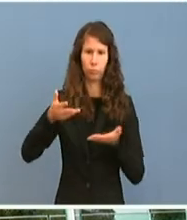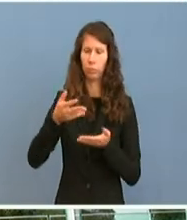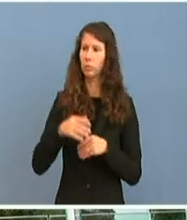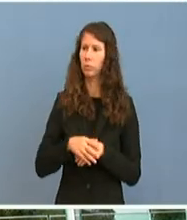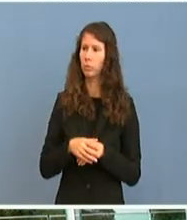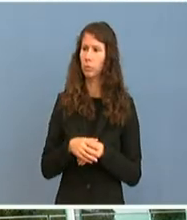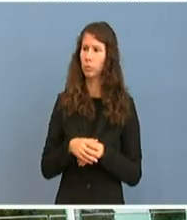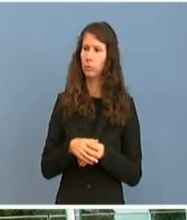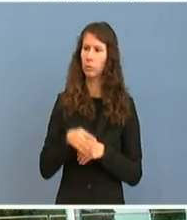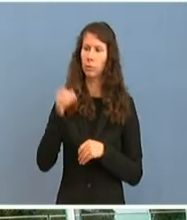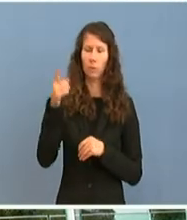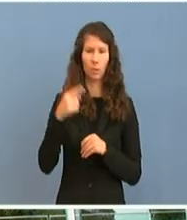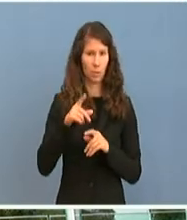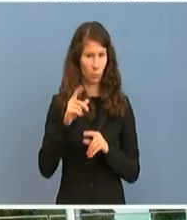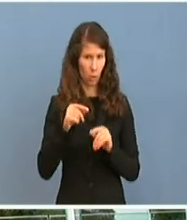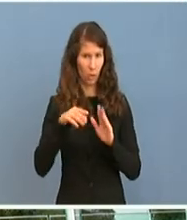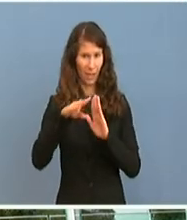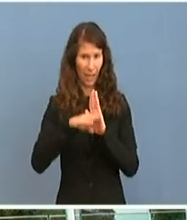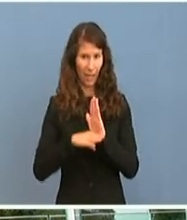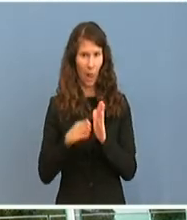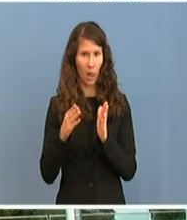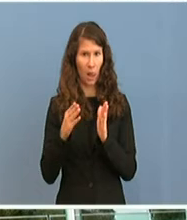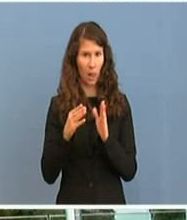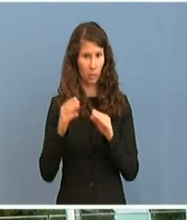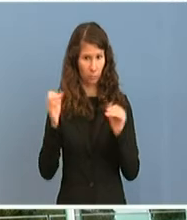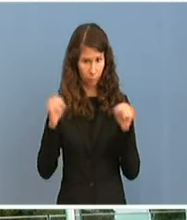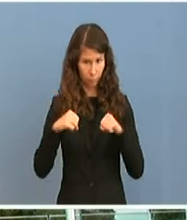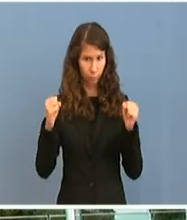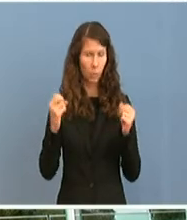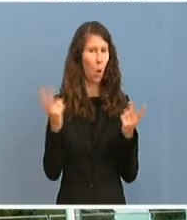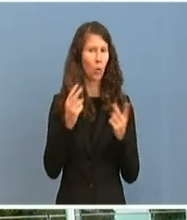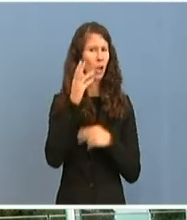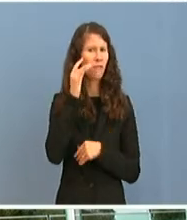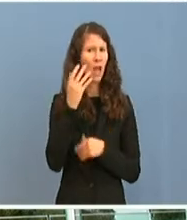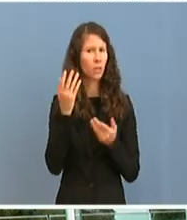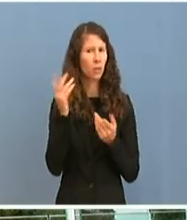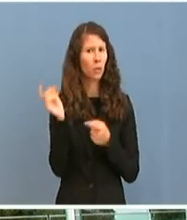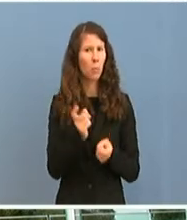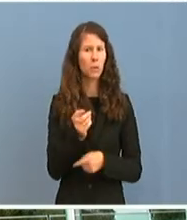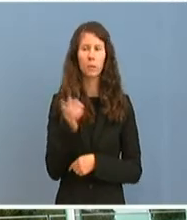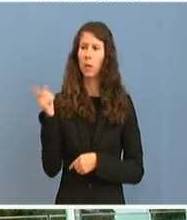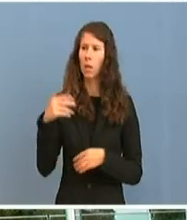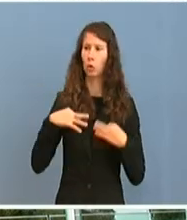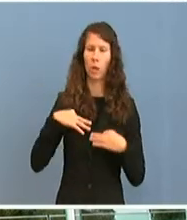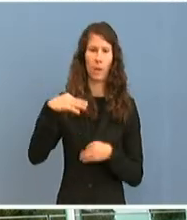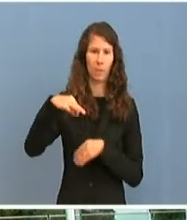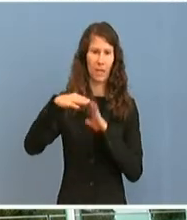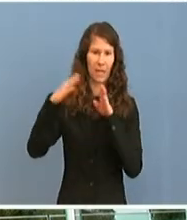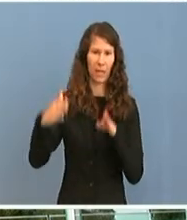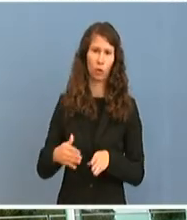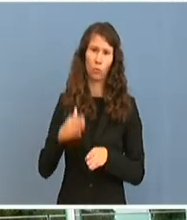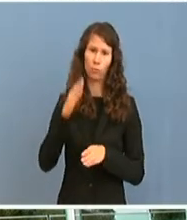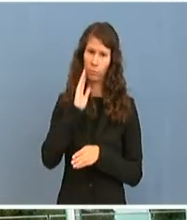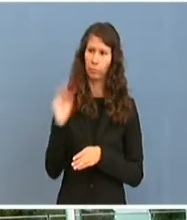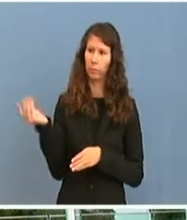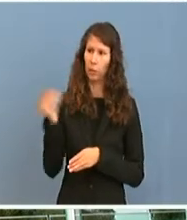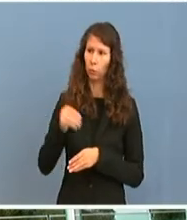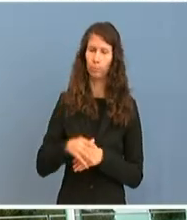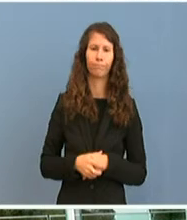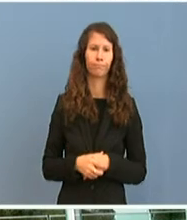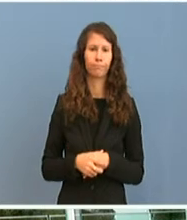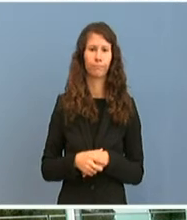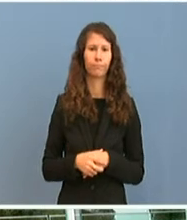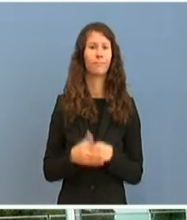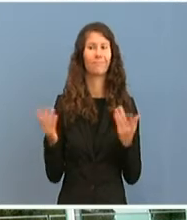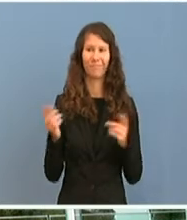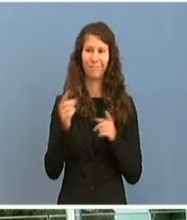Moment. Also ist die Regelung dann auf dem Weg? Können Sie sagen, wann die steht? Ganz da würde ich das Gesundheitsministerium hinzubitten, Ja, wie